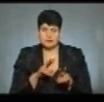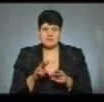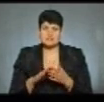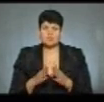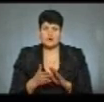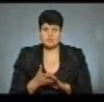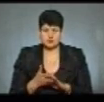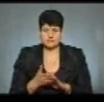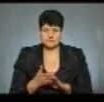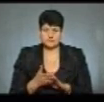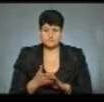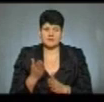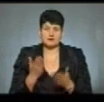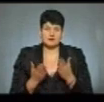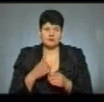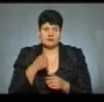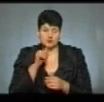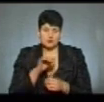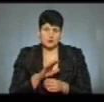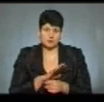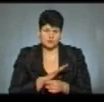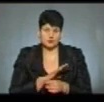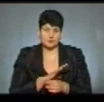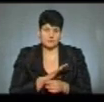ситуацію. І якщо вчора було